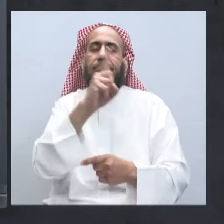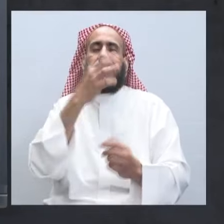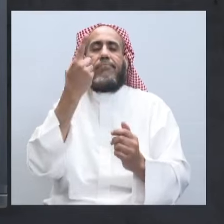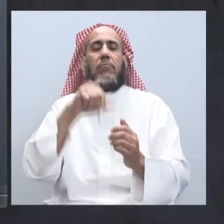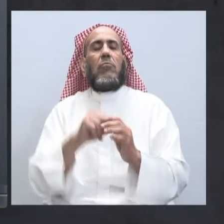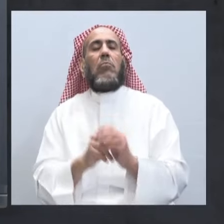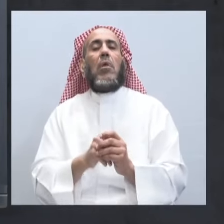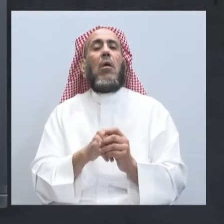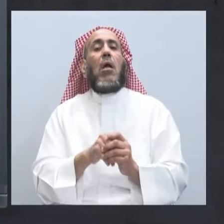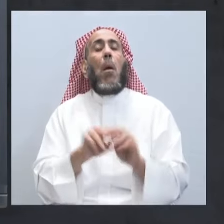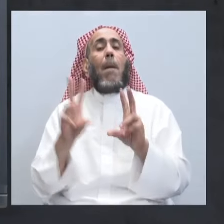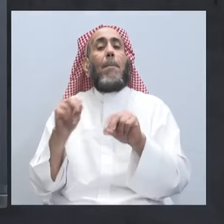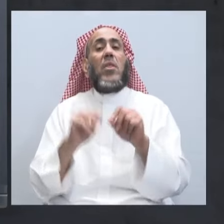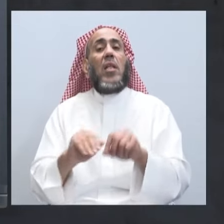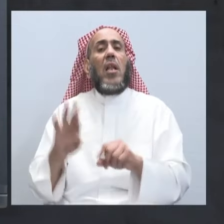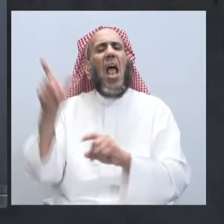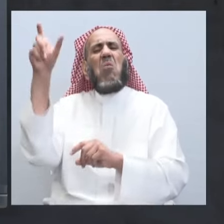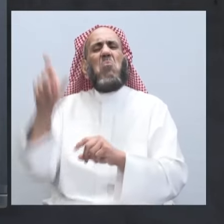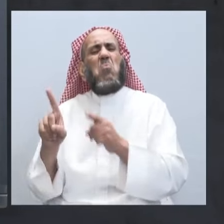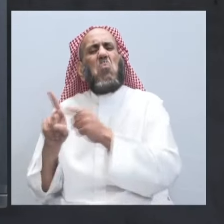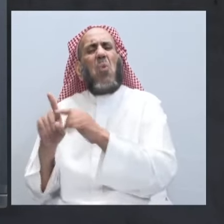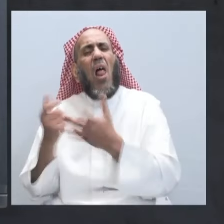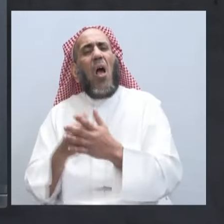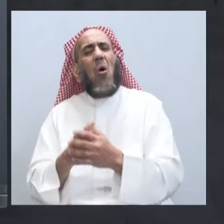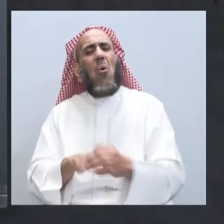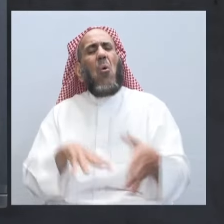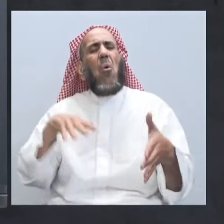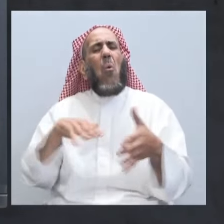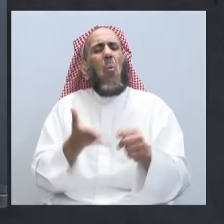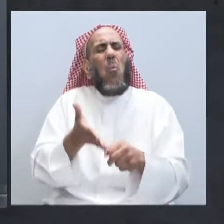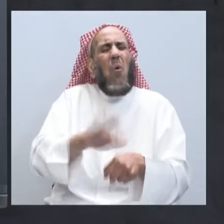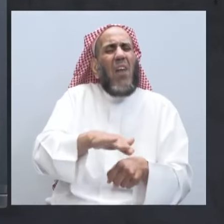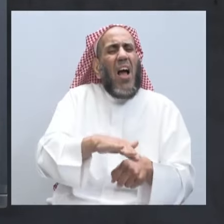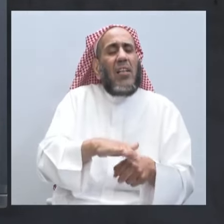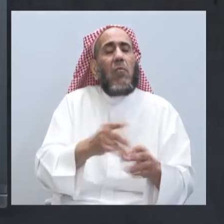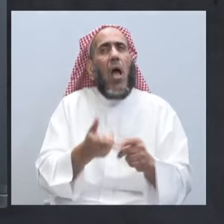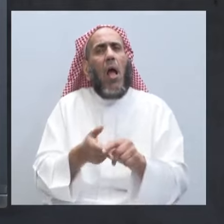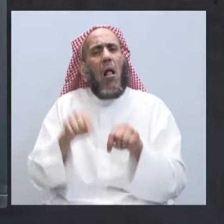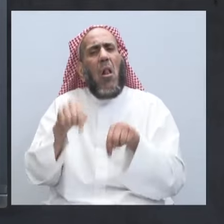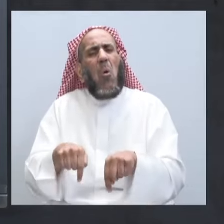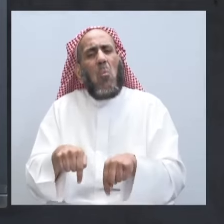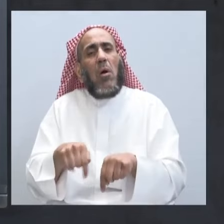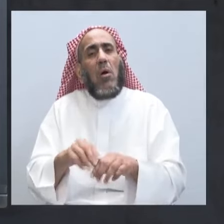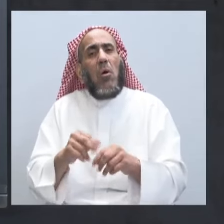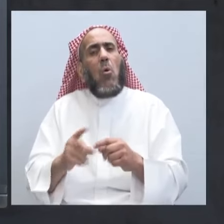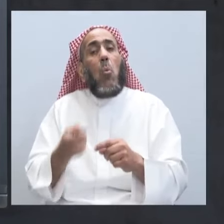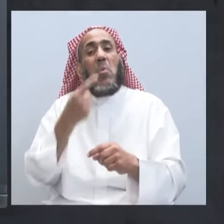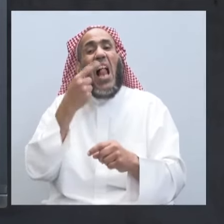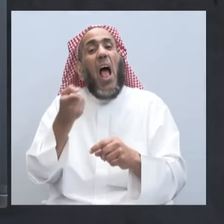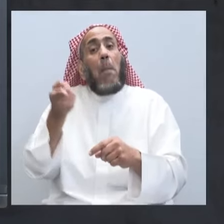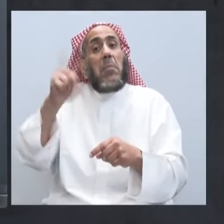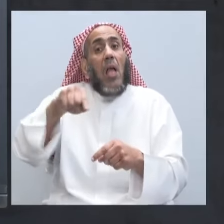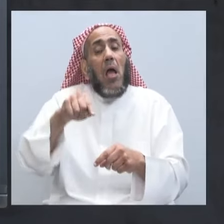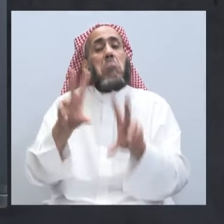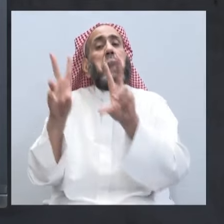طيب مثلا س من الناس حصل له حادثه وفاه في هذا اليوم ومن العام التالي